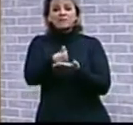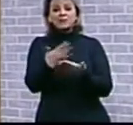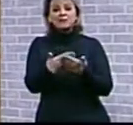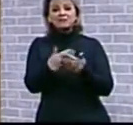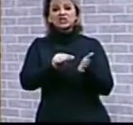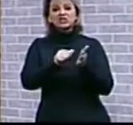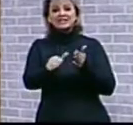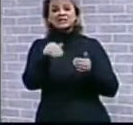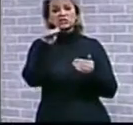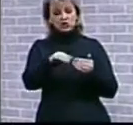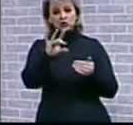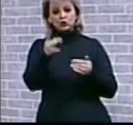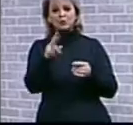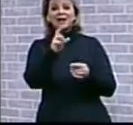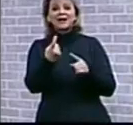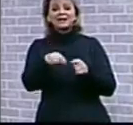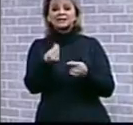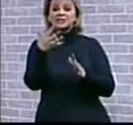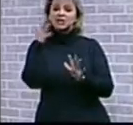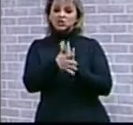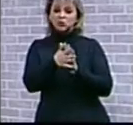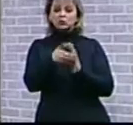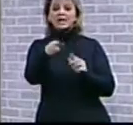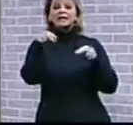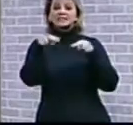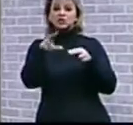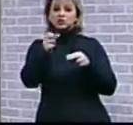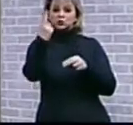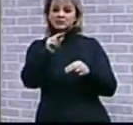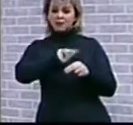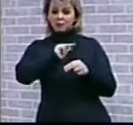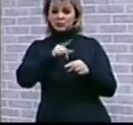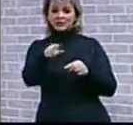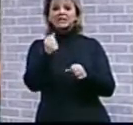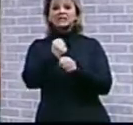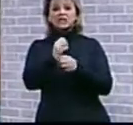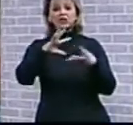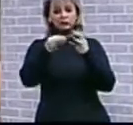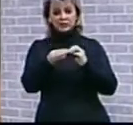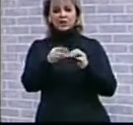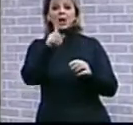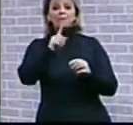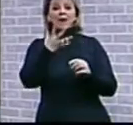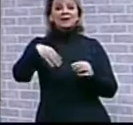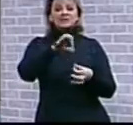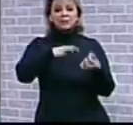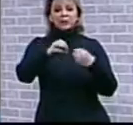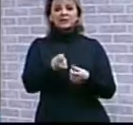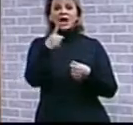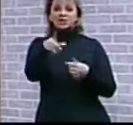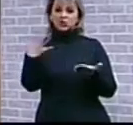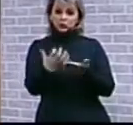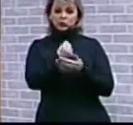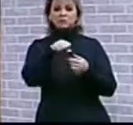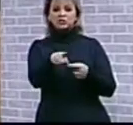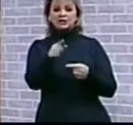около 60 тысяч рублей. Как эти деньги расходуются, следят соцработники и делают выводы. Пока все проекты оказались